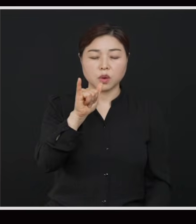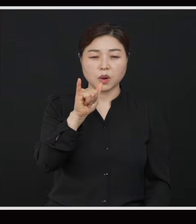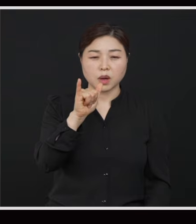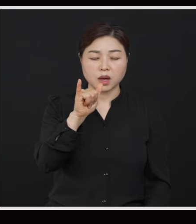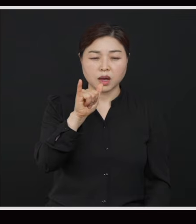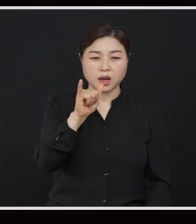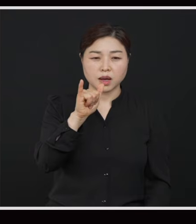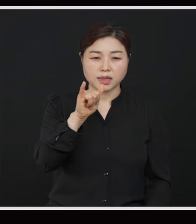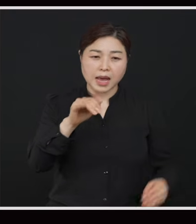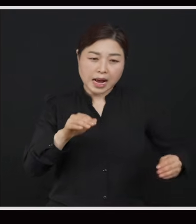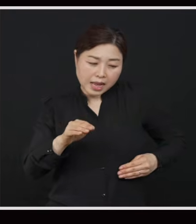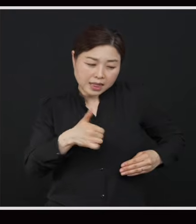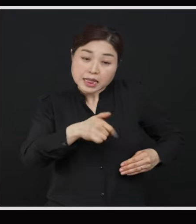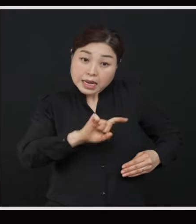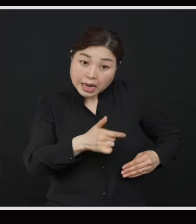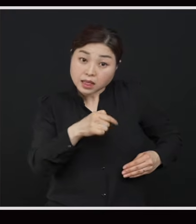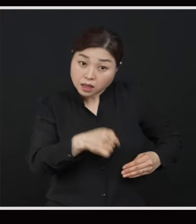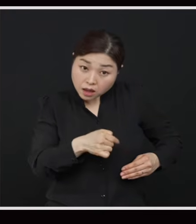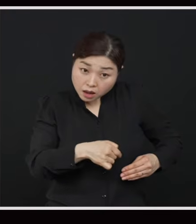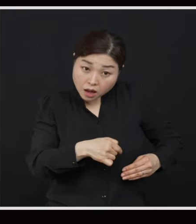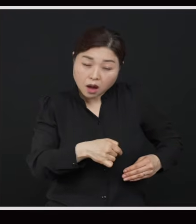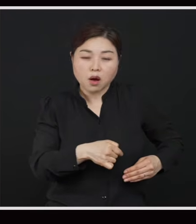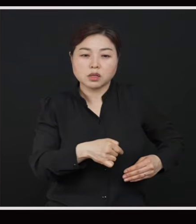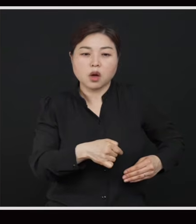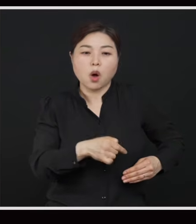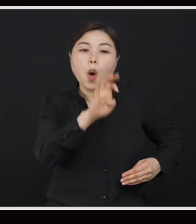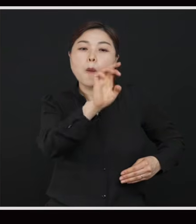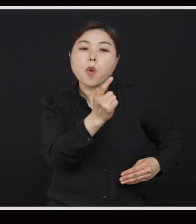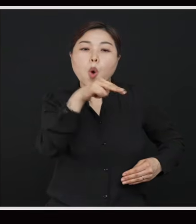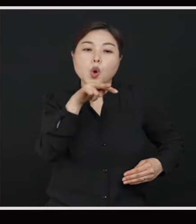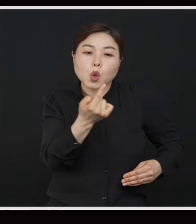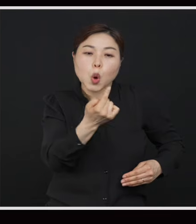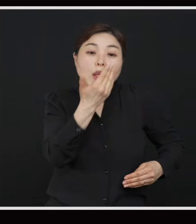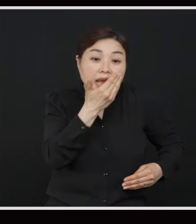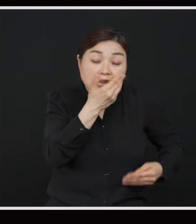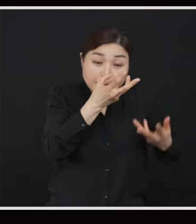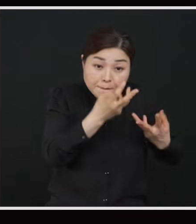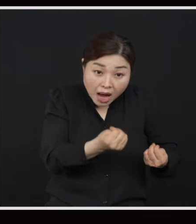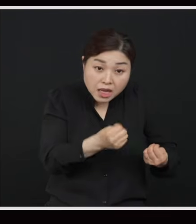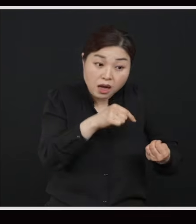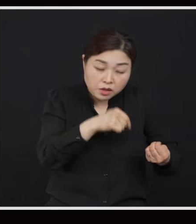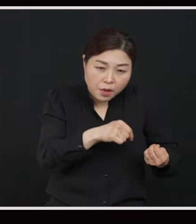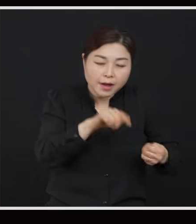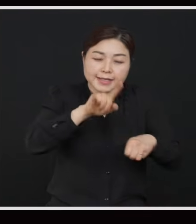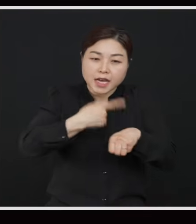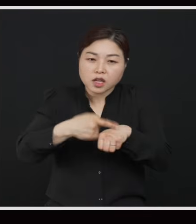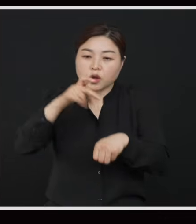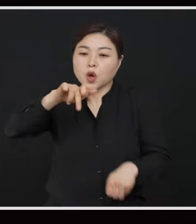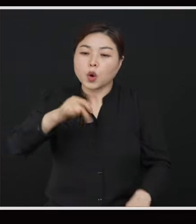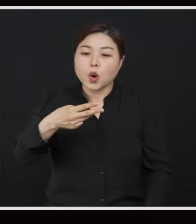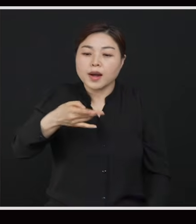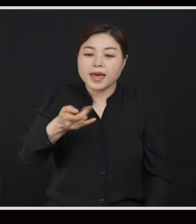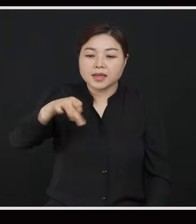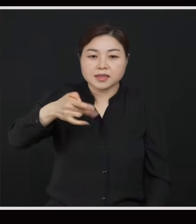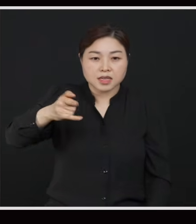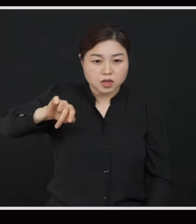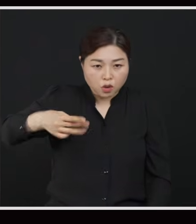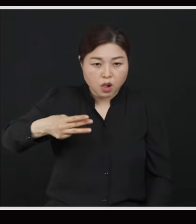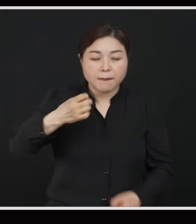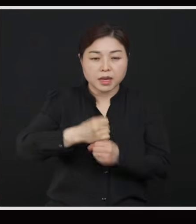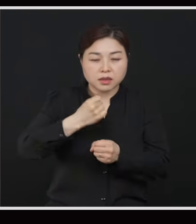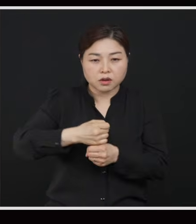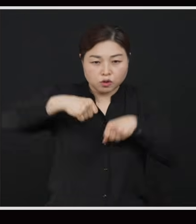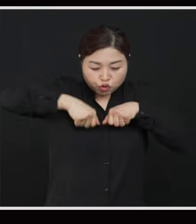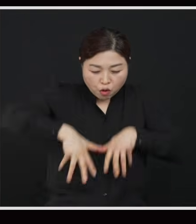있지만 간에서 저희가 포도당이 많으면은 이걸 이용해서 콜레스테롤을 만듭니다. 그러고서 이제